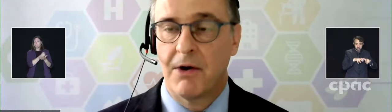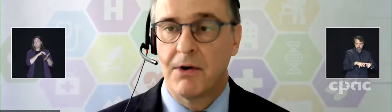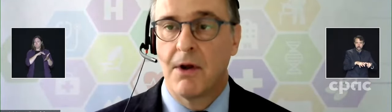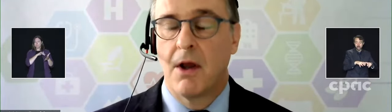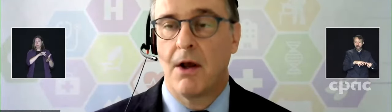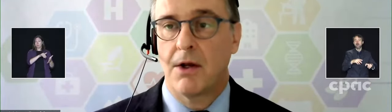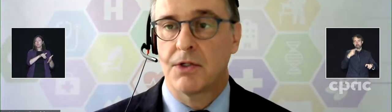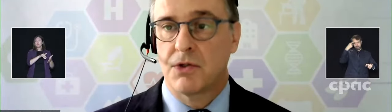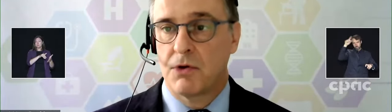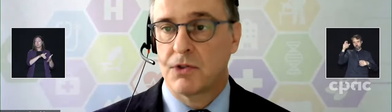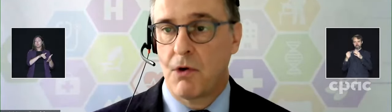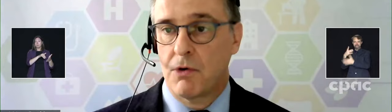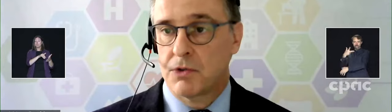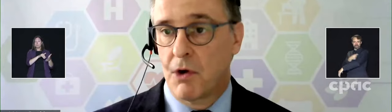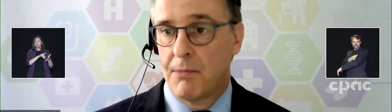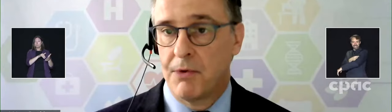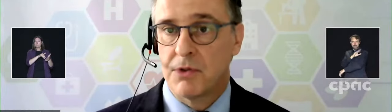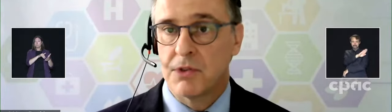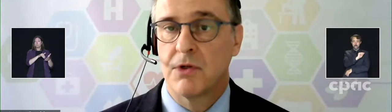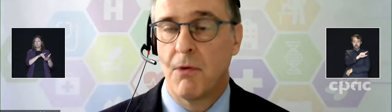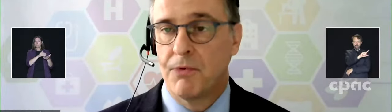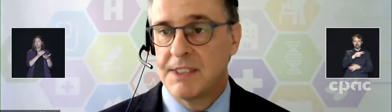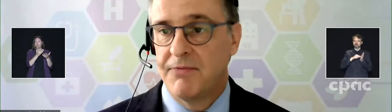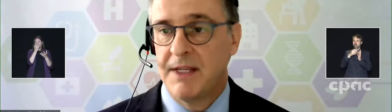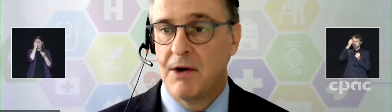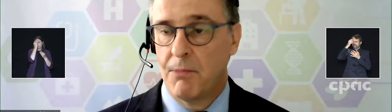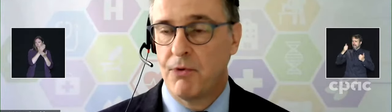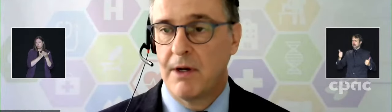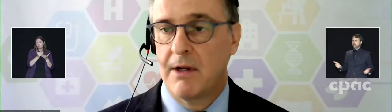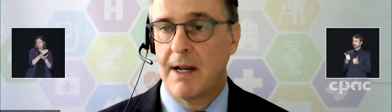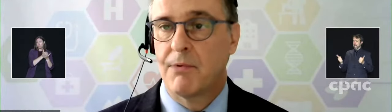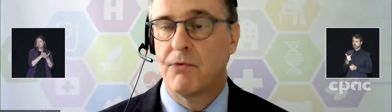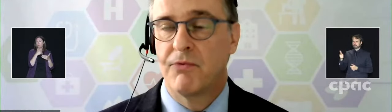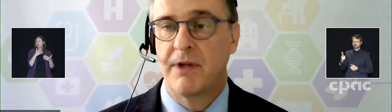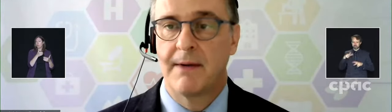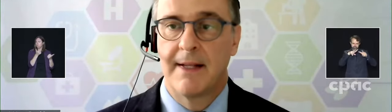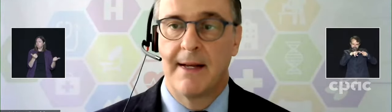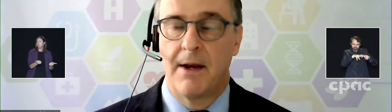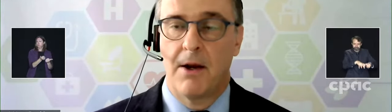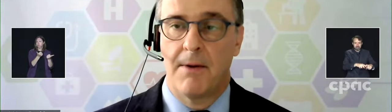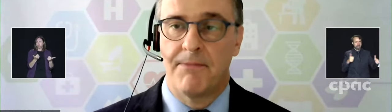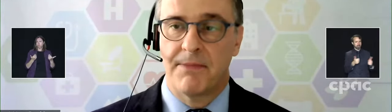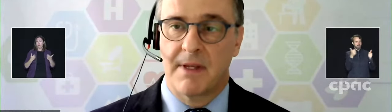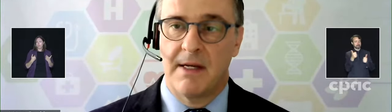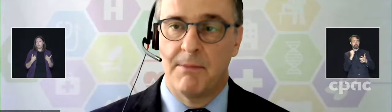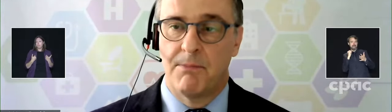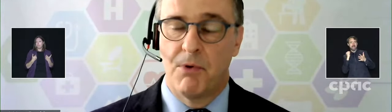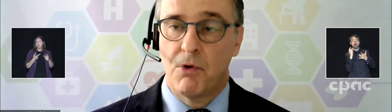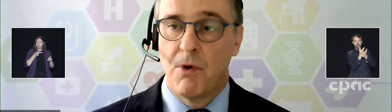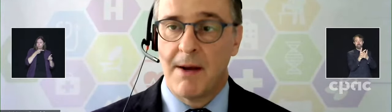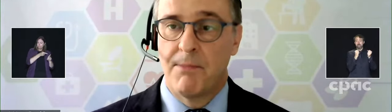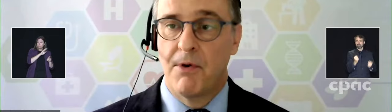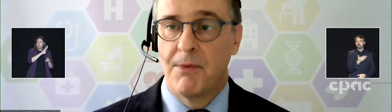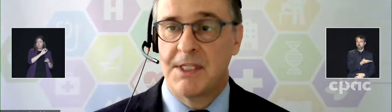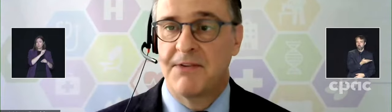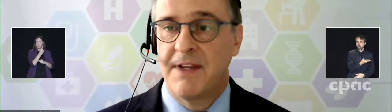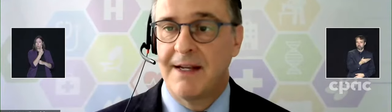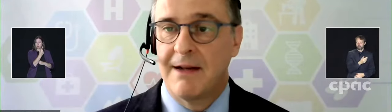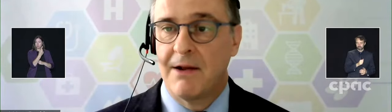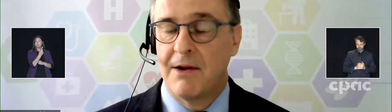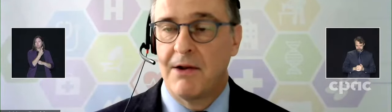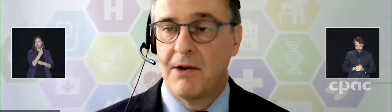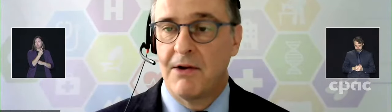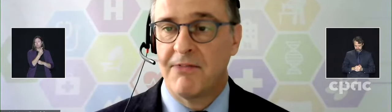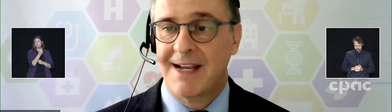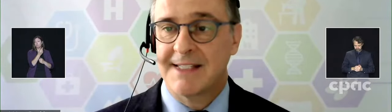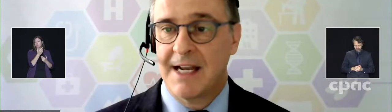BA1 sont robustes. On peut s'y fier, on peut l'approuver. Pourquoi pas modifier